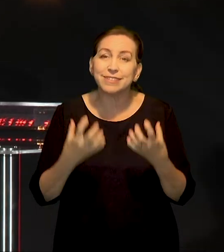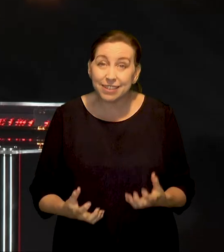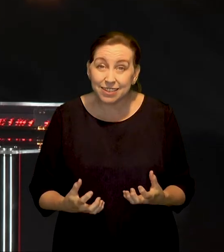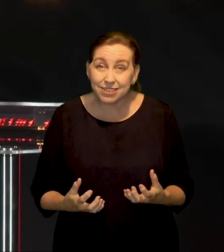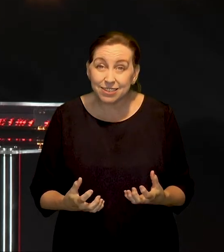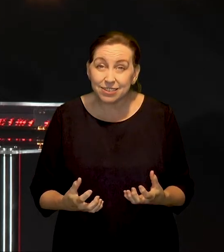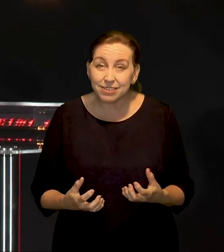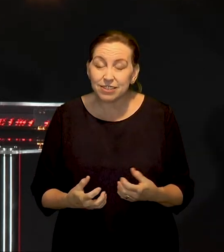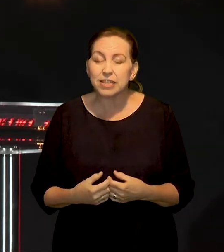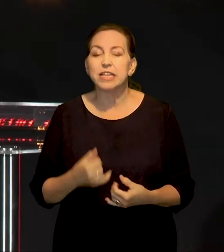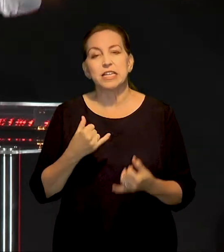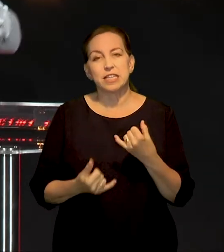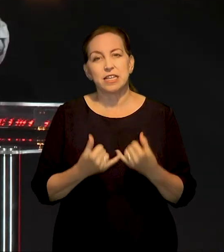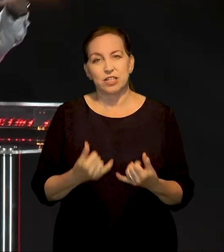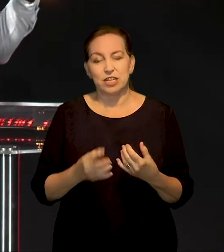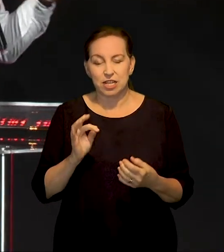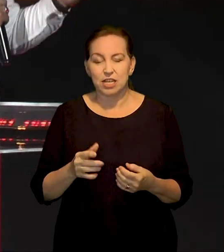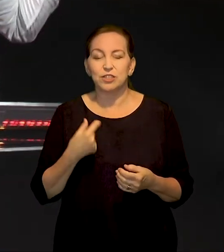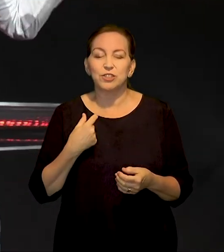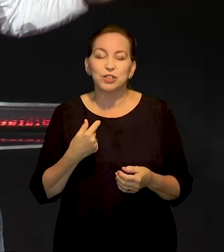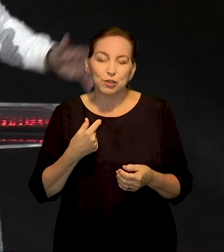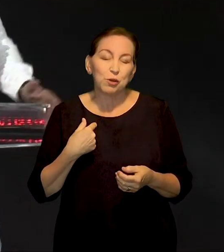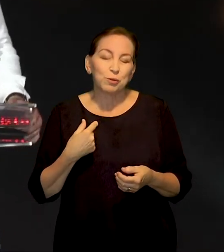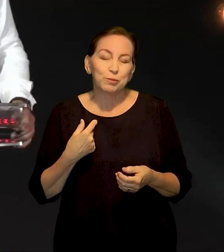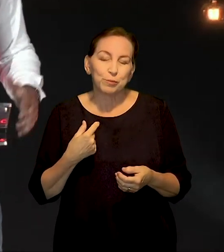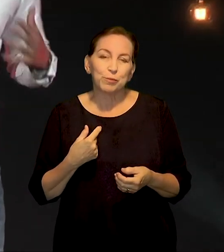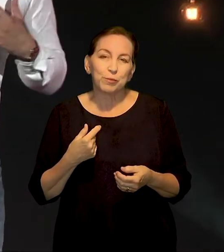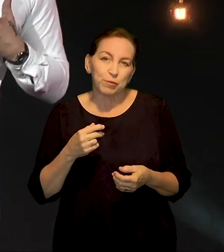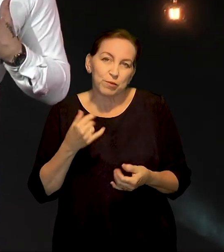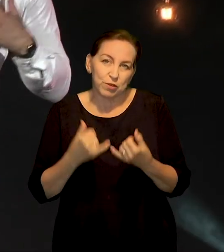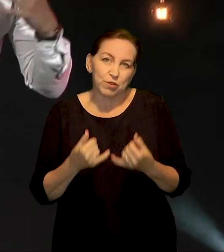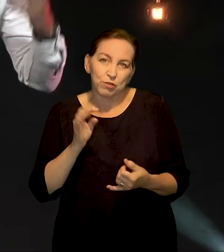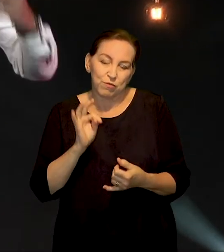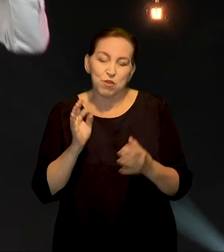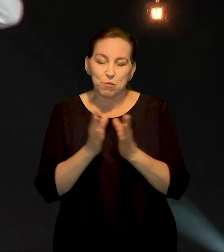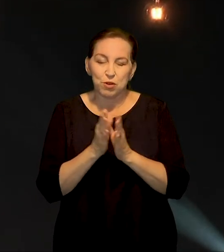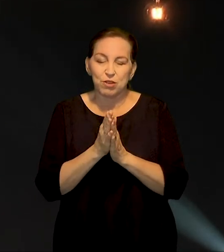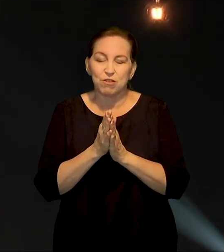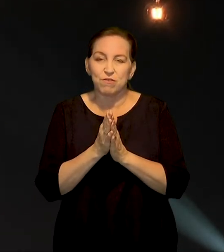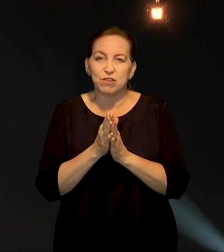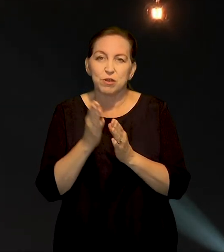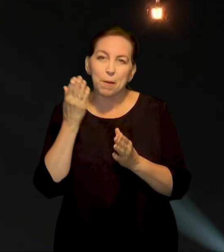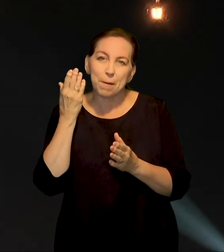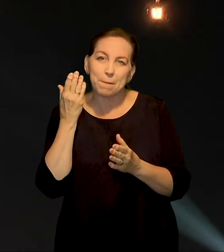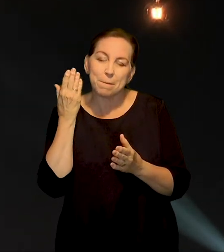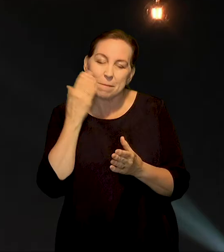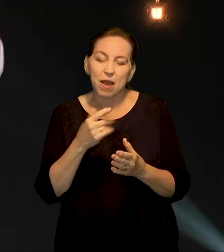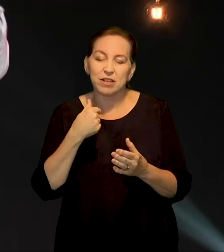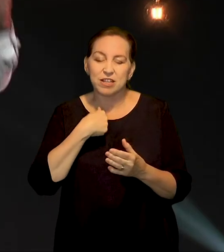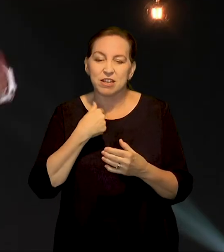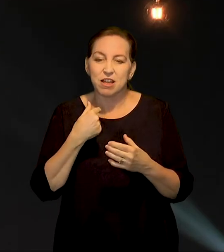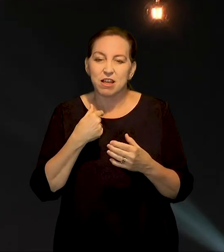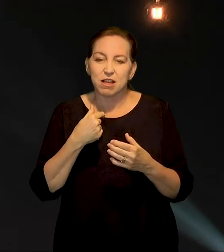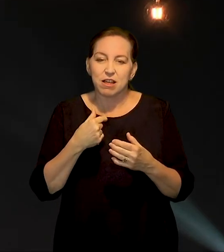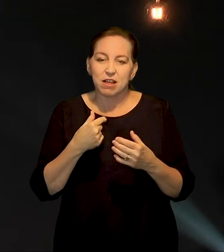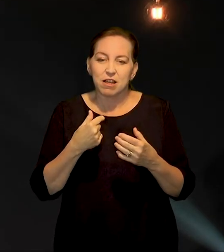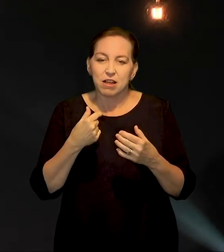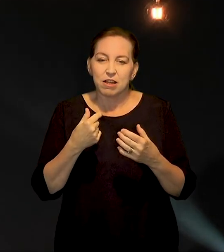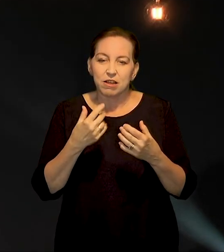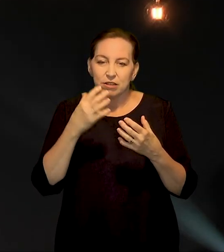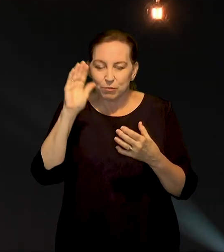swoich poglądach może sprawić, że nawet nie będziesz słyszał, jakie motywacje